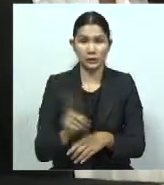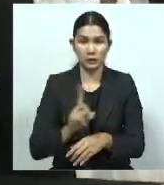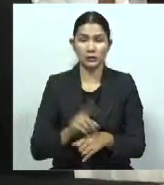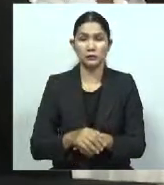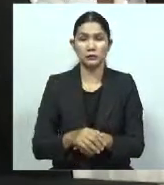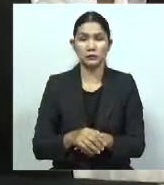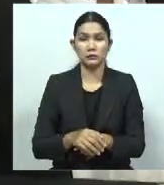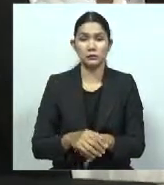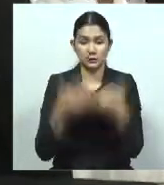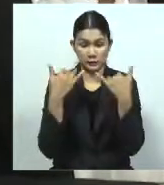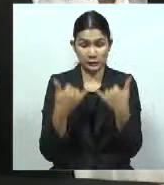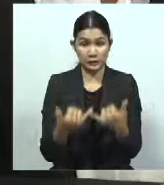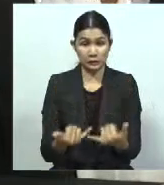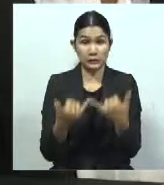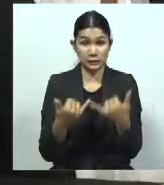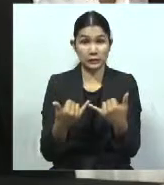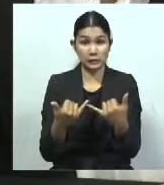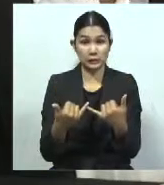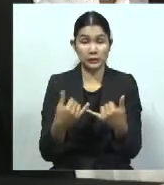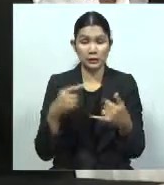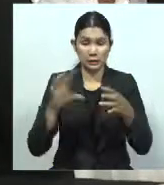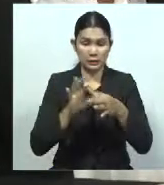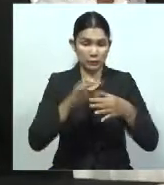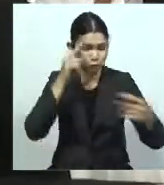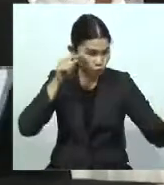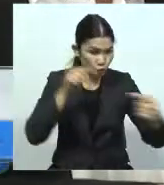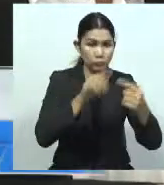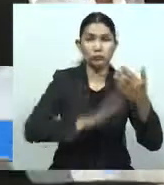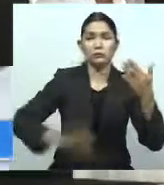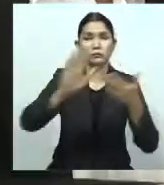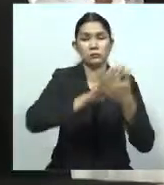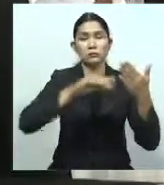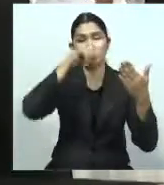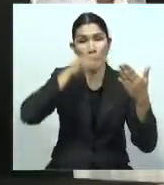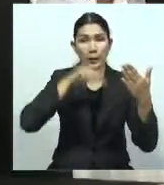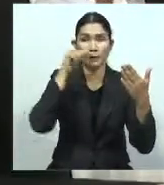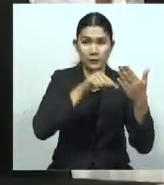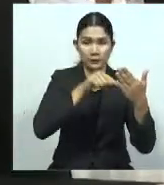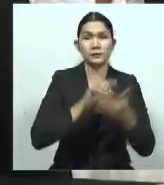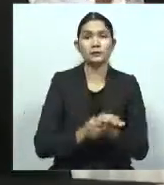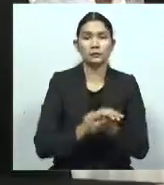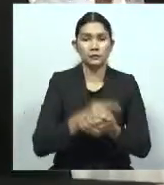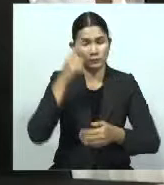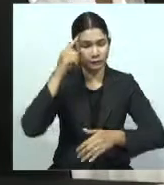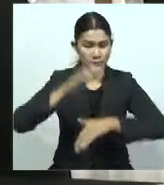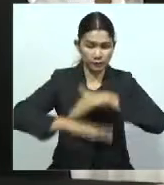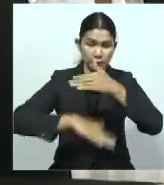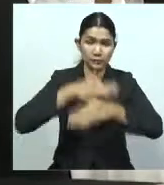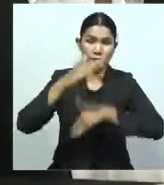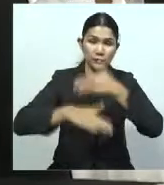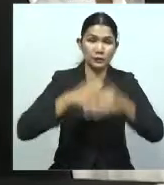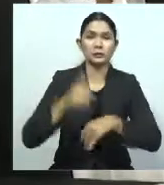ยเราเอาเรื่องบ้านเมืองนำให้บ้านเมืองเดินไปได้มากกว่าที่จะเป็นเรื่อง